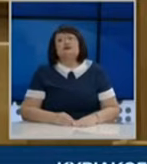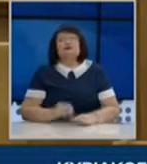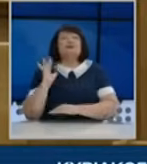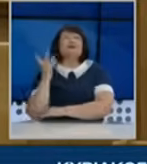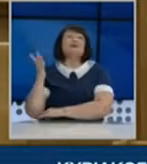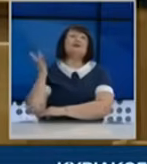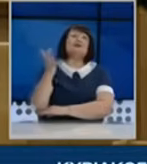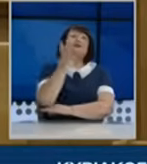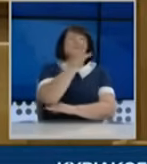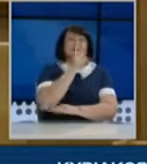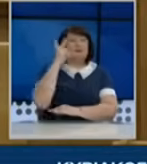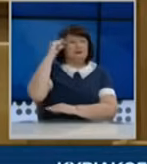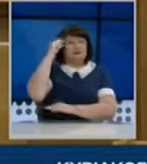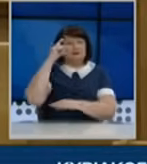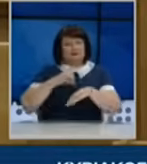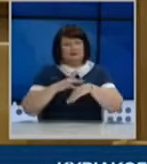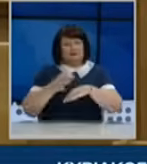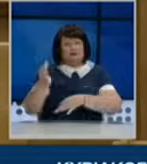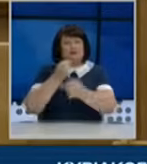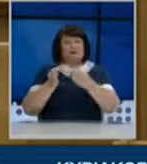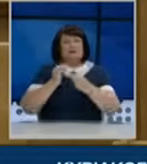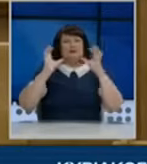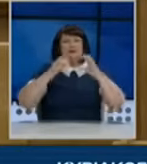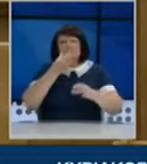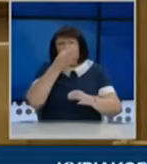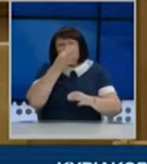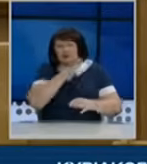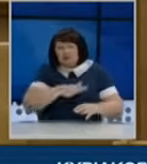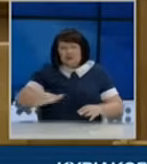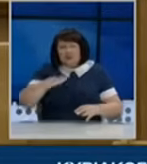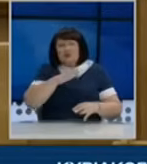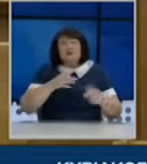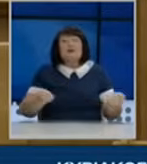όπως λέει το Πανεπιστήμιο Πατρών, ισοδυναμούν με τη χρήση